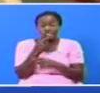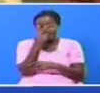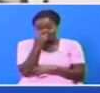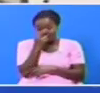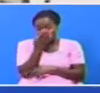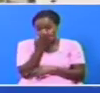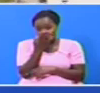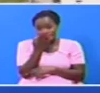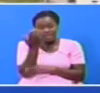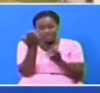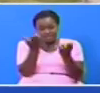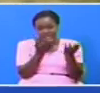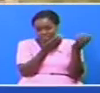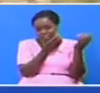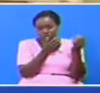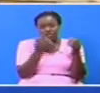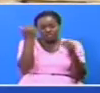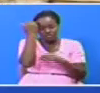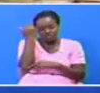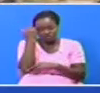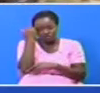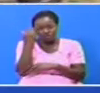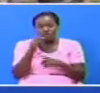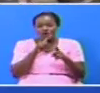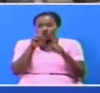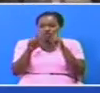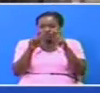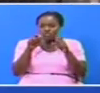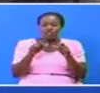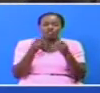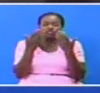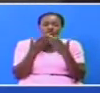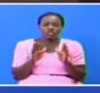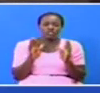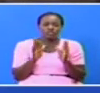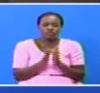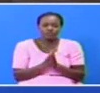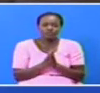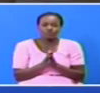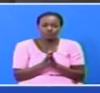wanatarajiwa kufikishwa kortini pindi uchunguzi kamili utakapokamilika.